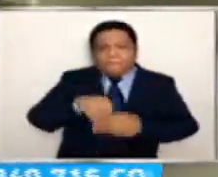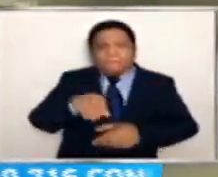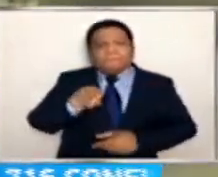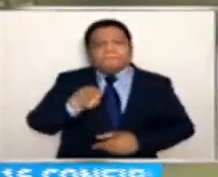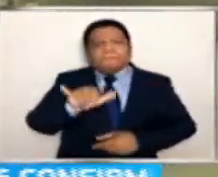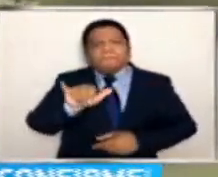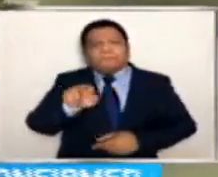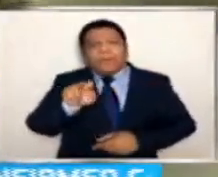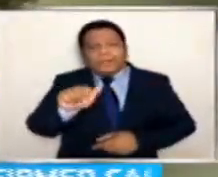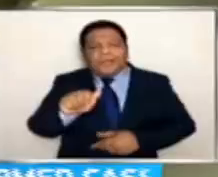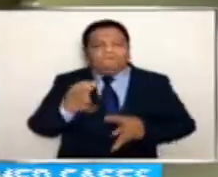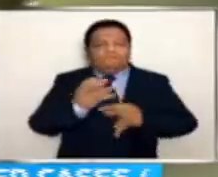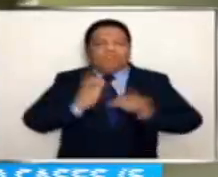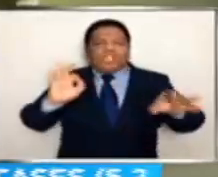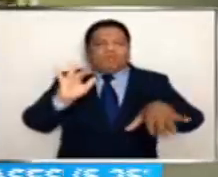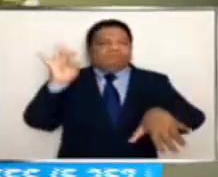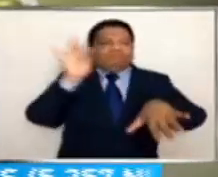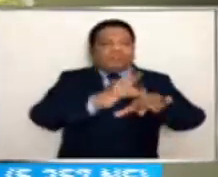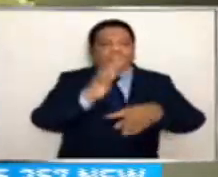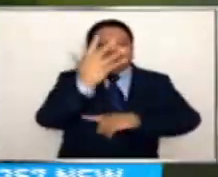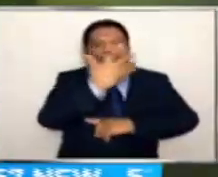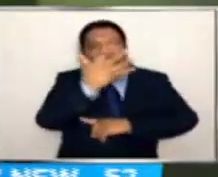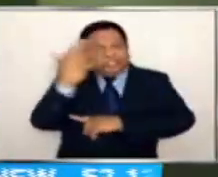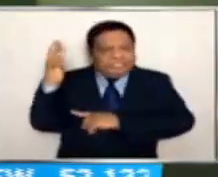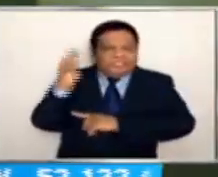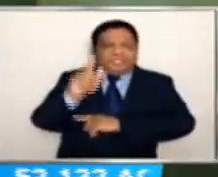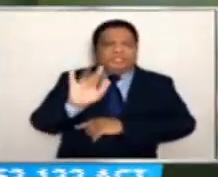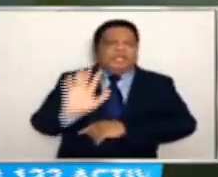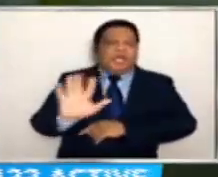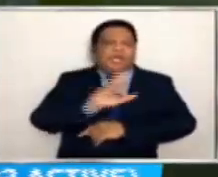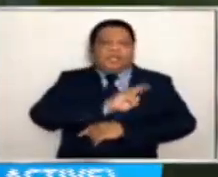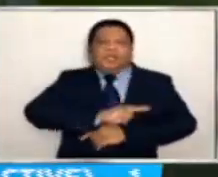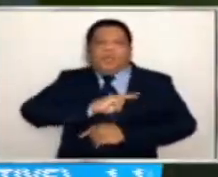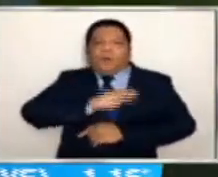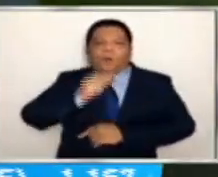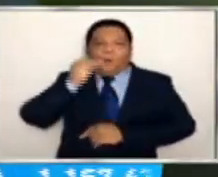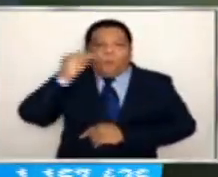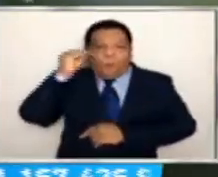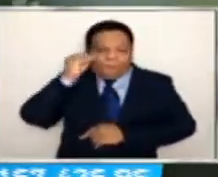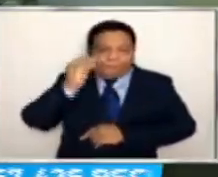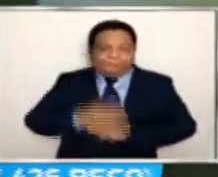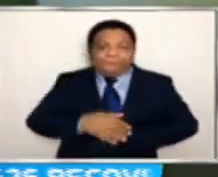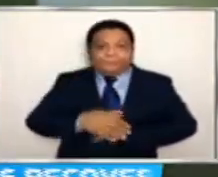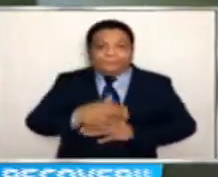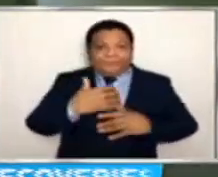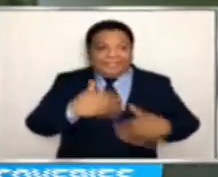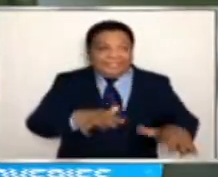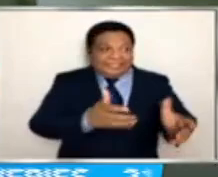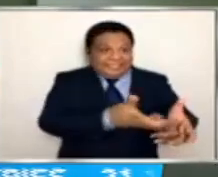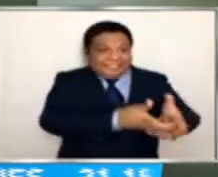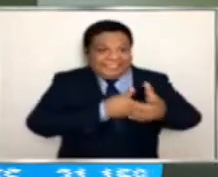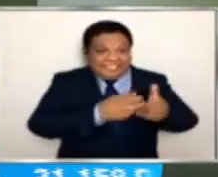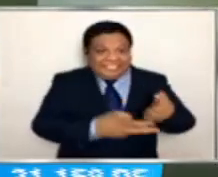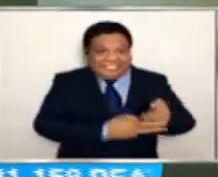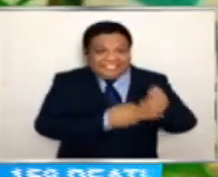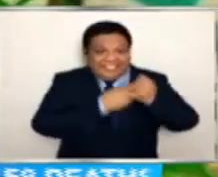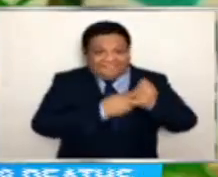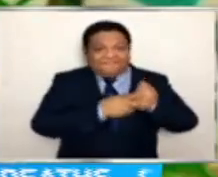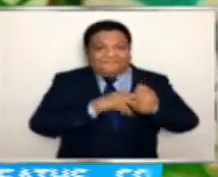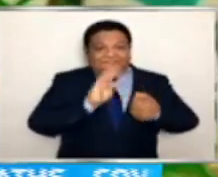nakadapo sa mga puno na kanila pong natural na tirahan. Matapos masagip ng Municipal Environment and Natural Resources